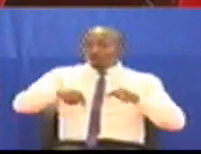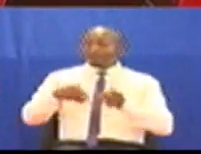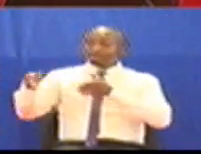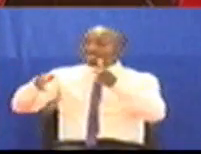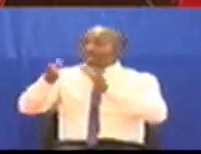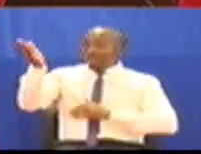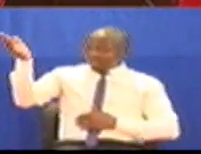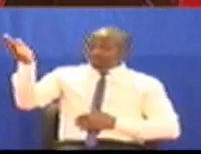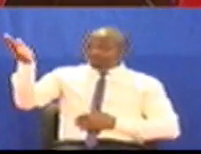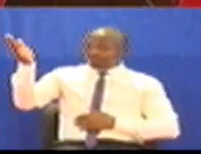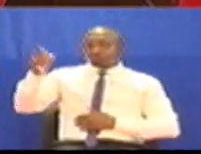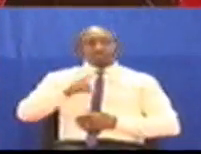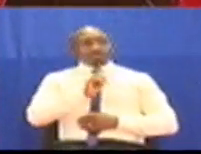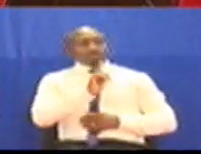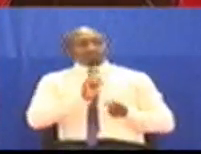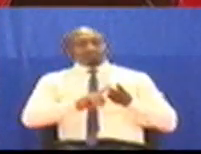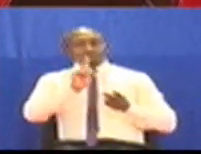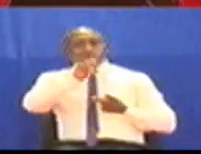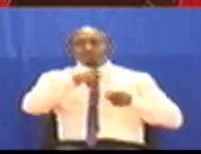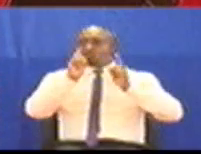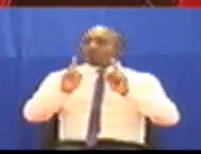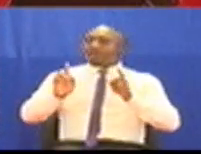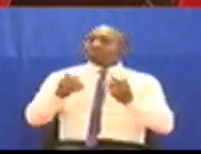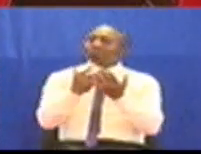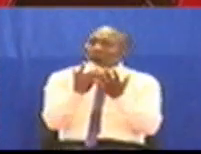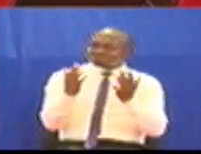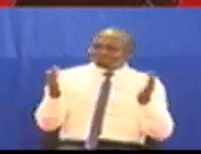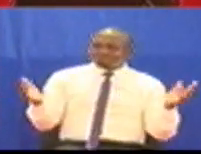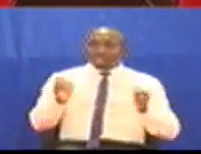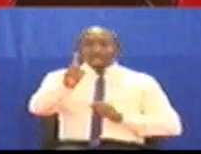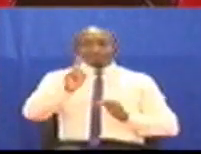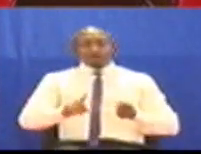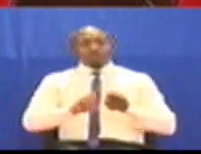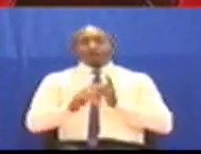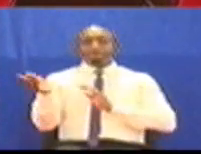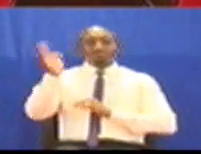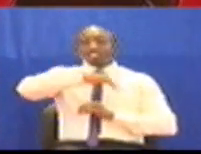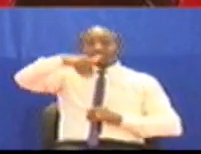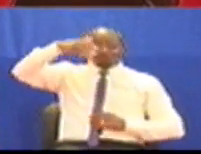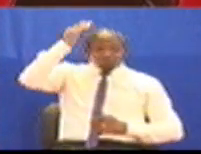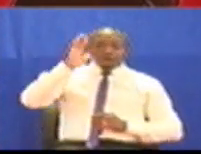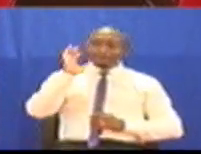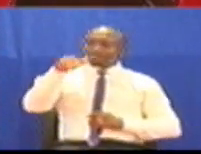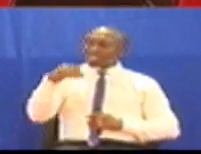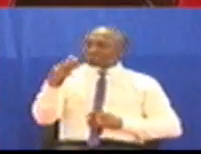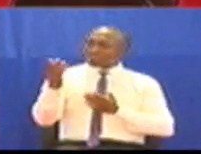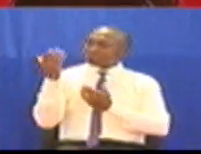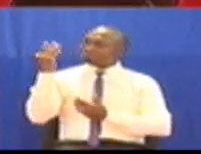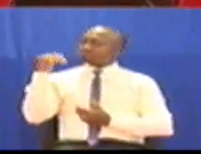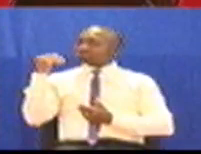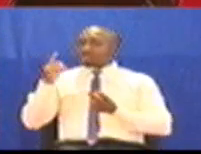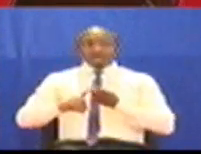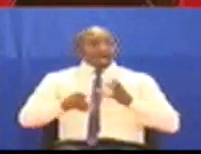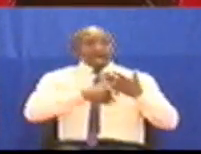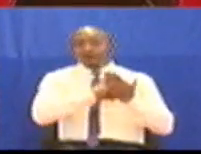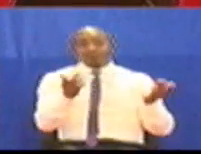mheshimiwa kuna walimu wengi sana ambao wamegraduate takriban miaka 3-4 hivi sasa na